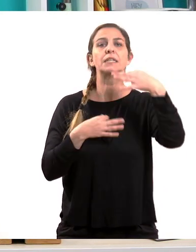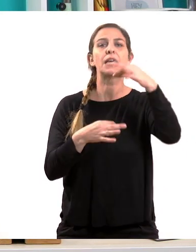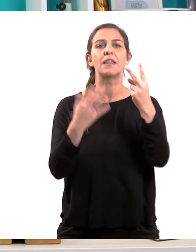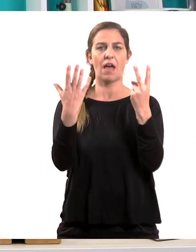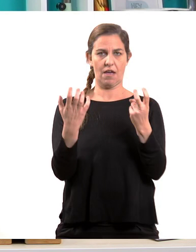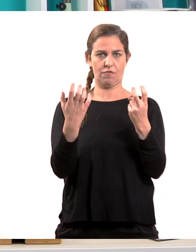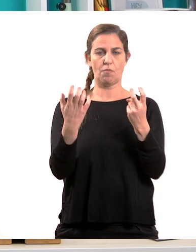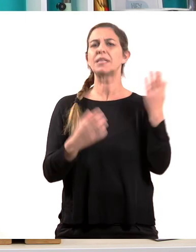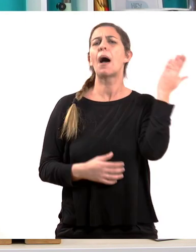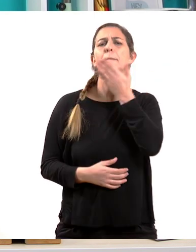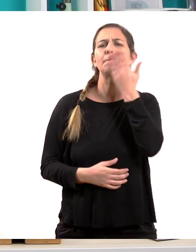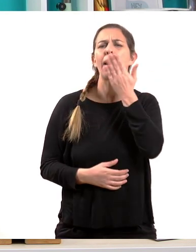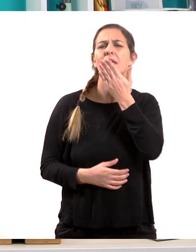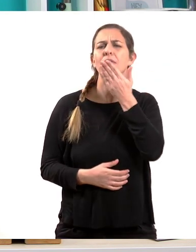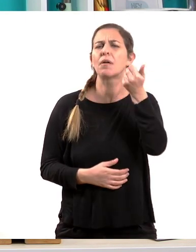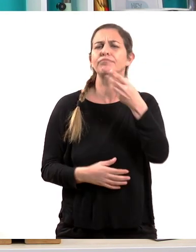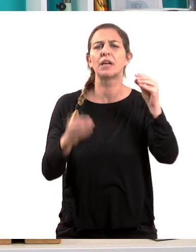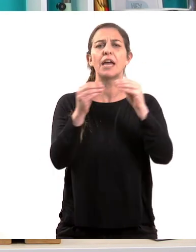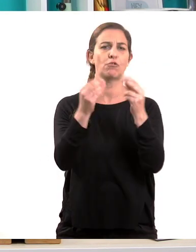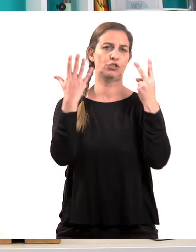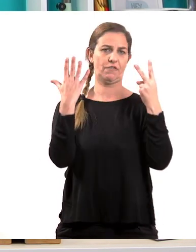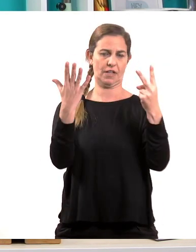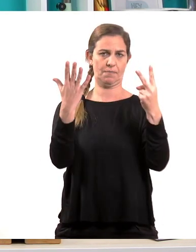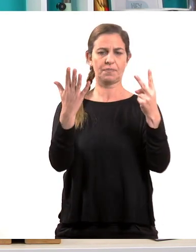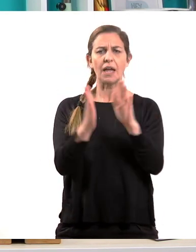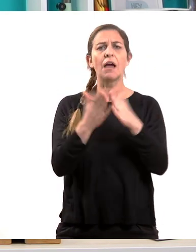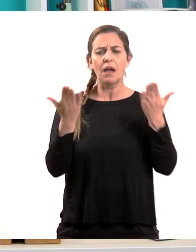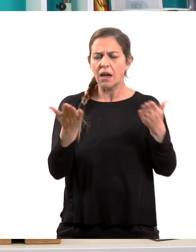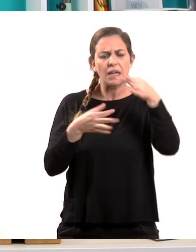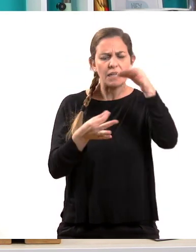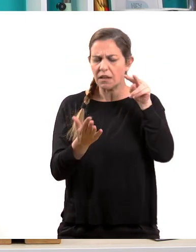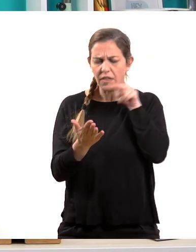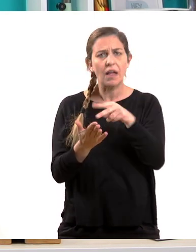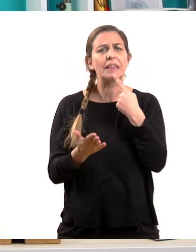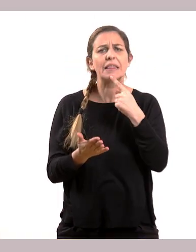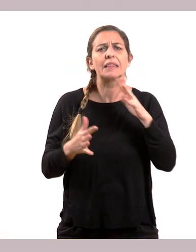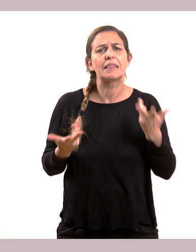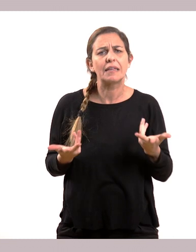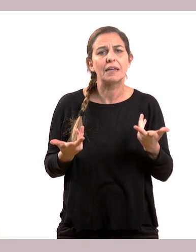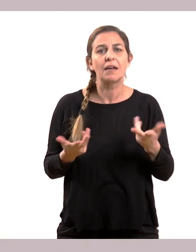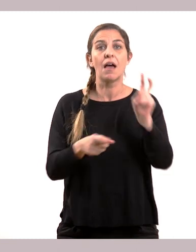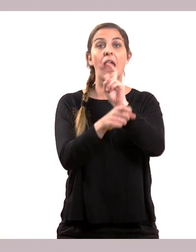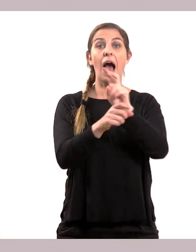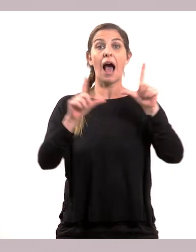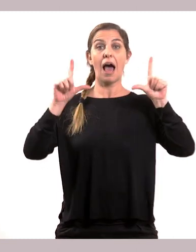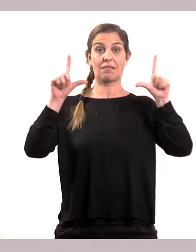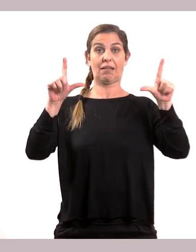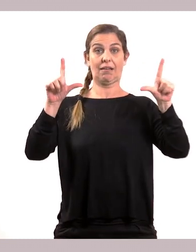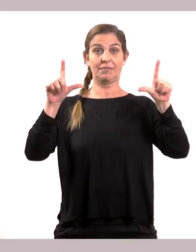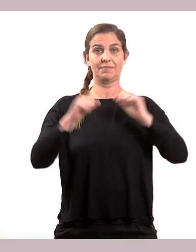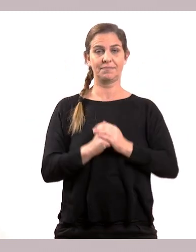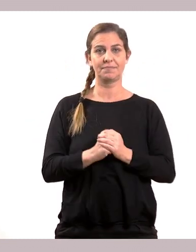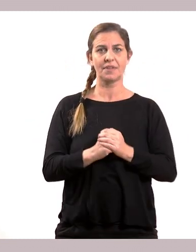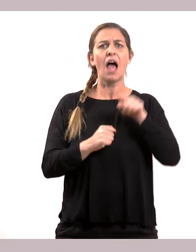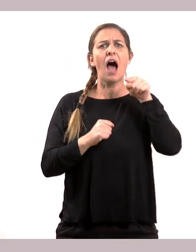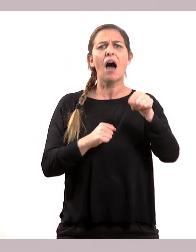μάθημα 27. Τι βλέπουμε σε αυτή τη σελίδα? Βλέπουμε ένα χάρτη. Βλέπουμε